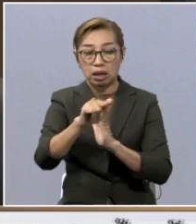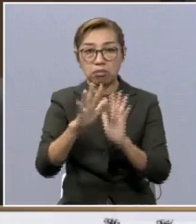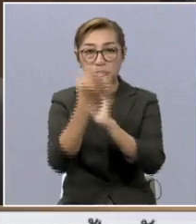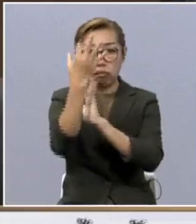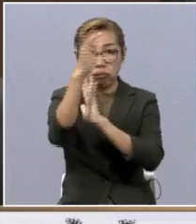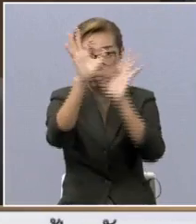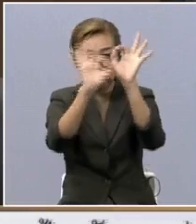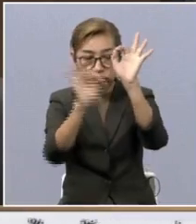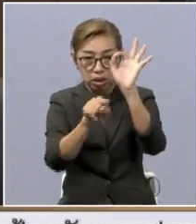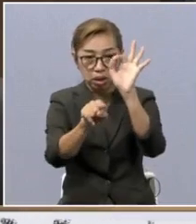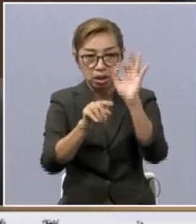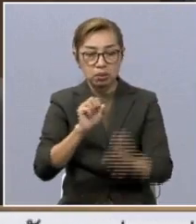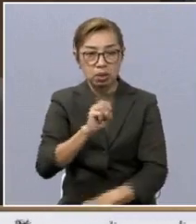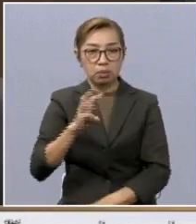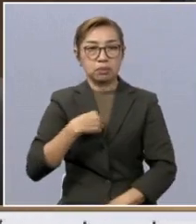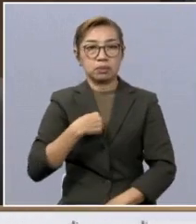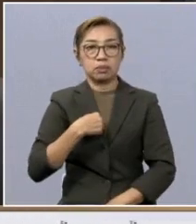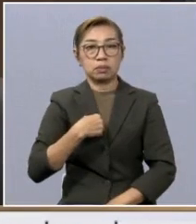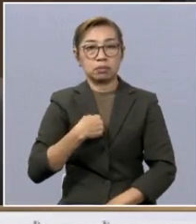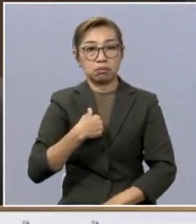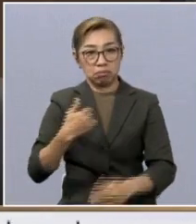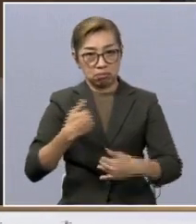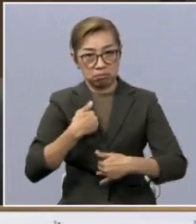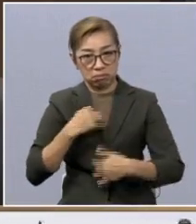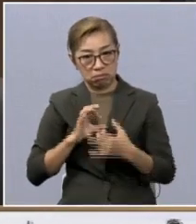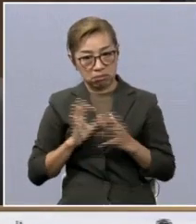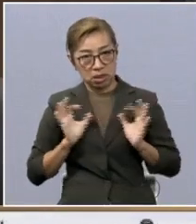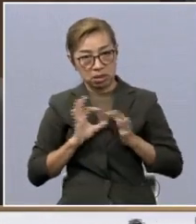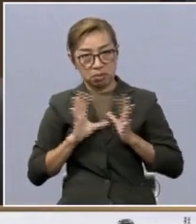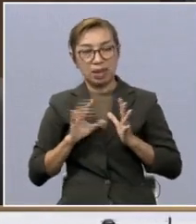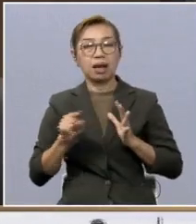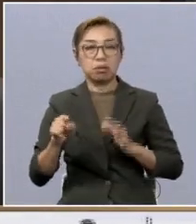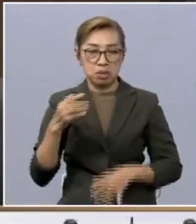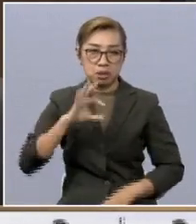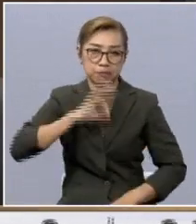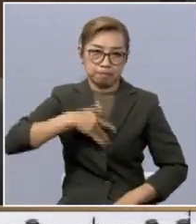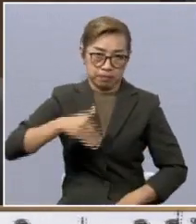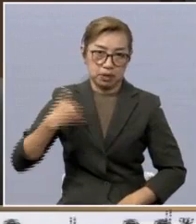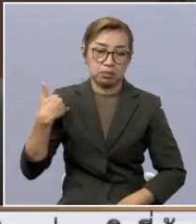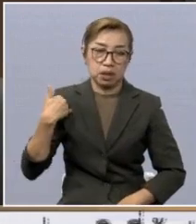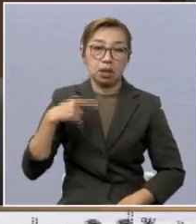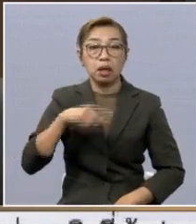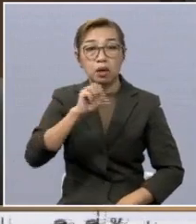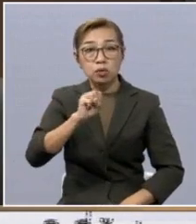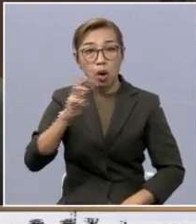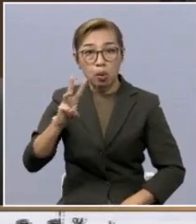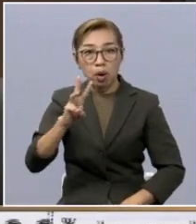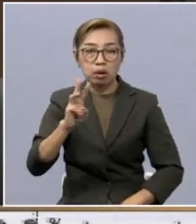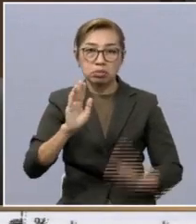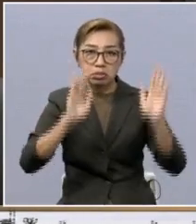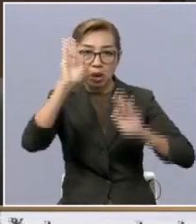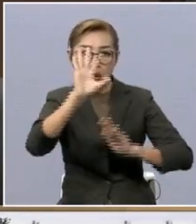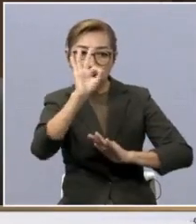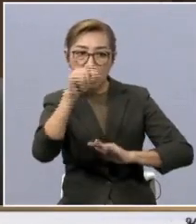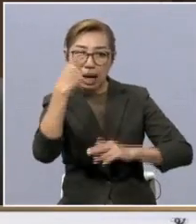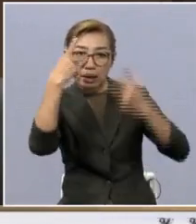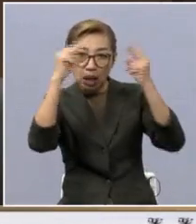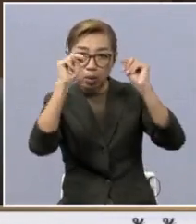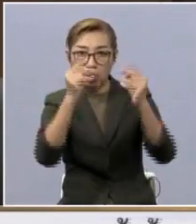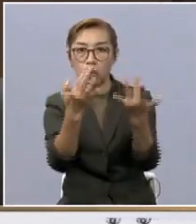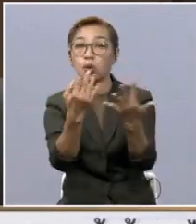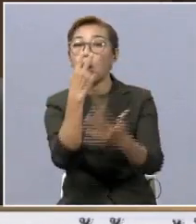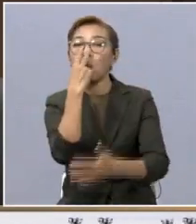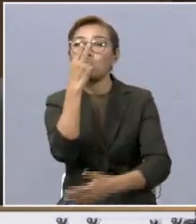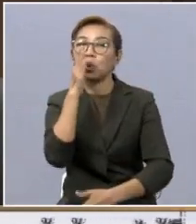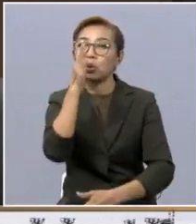ายใจกลัวกลายเป็นว่าจะถูกเหมารวมไปด้วยกรณีสว.จะโหวตใครเป็นนายกเนี่ยคุณกิติศักดิ์บอกว่าเดี๋ยวต้องไปดูหน้